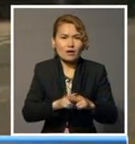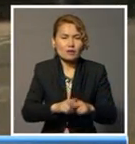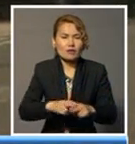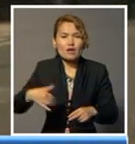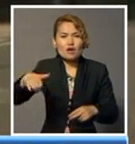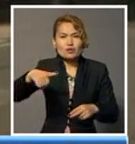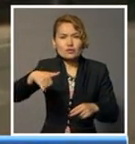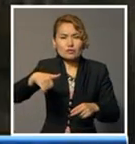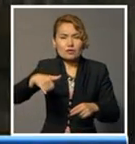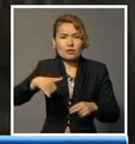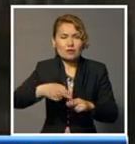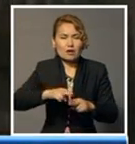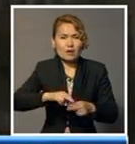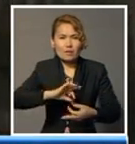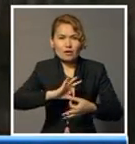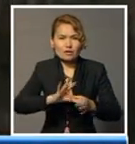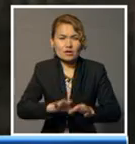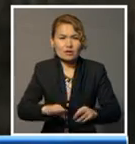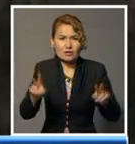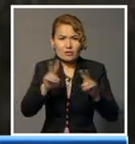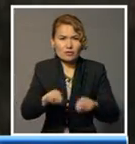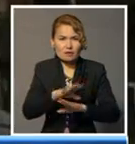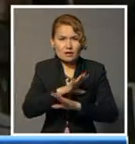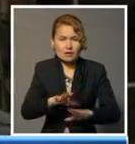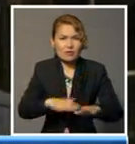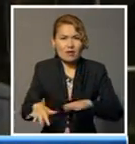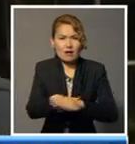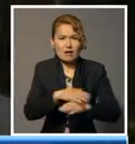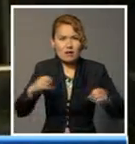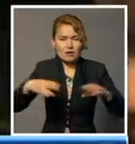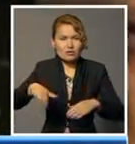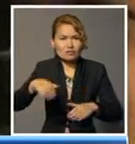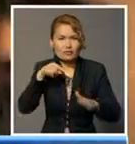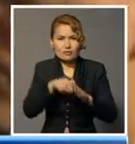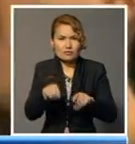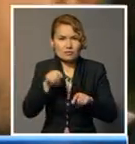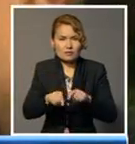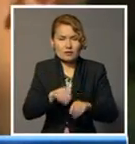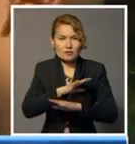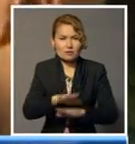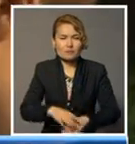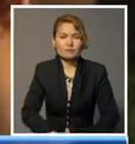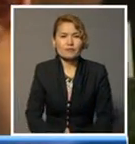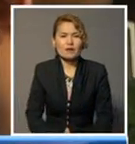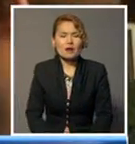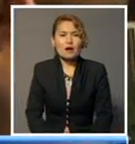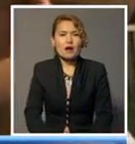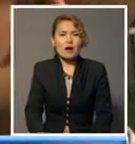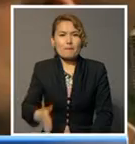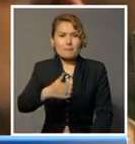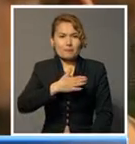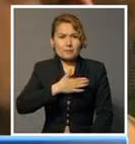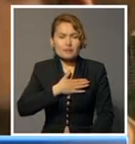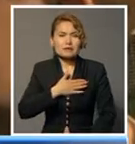сөмкелерін тексермеген, яғни қауіпсіздік шарасы жеткілікті түрде қамтылған жоқ. Концерт залына кіргенде біздің заттарымызды